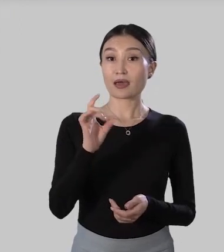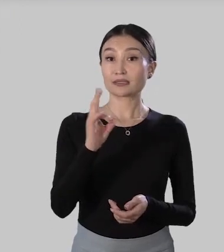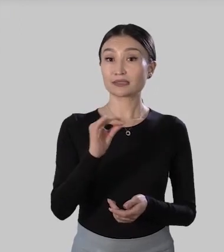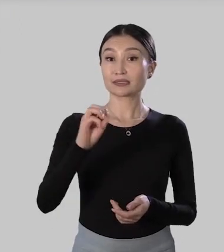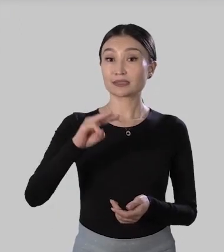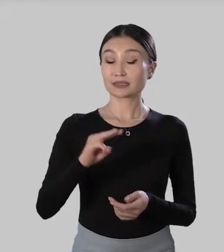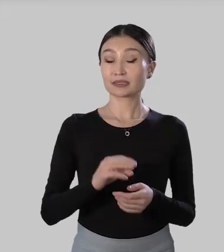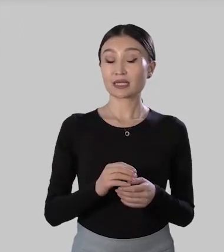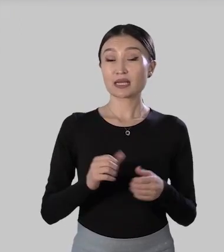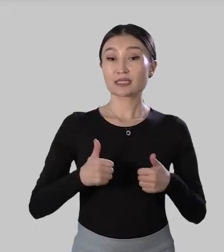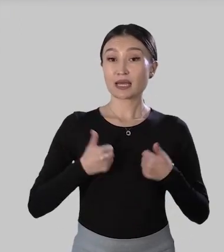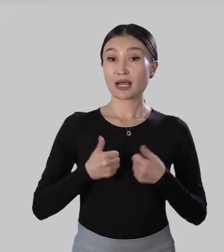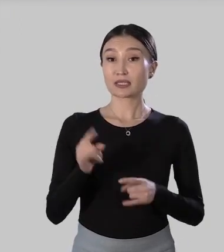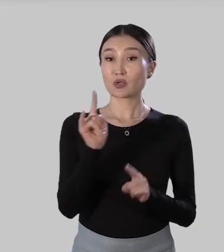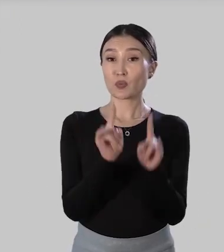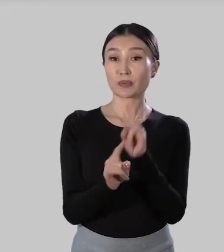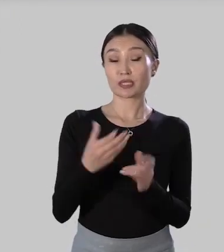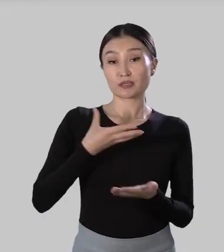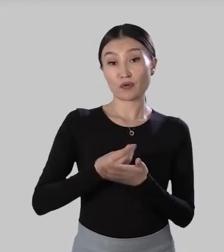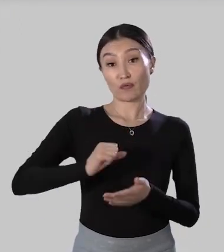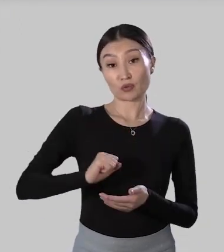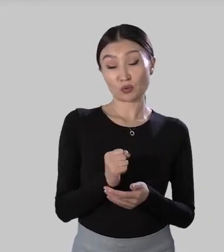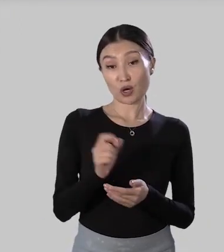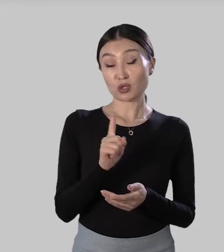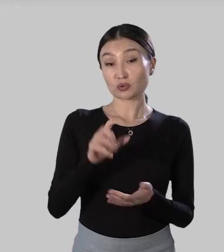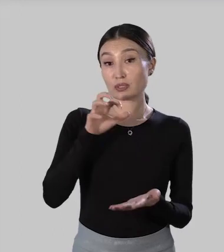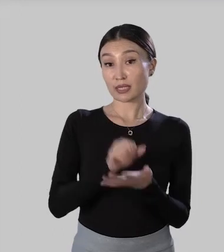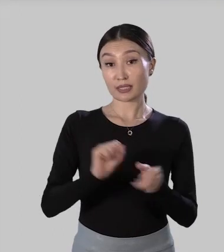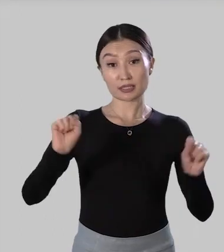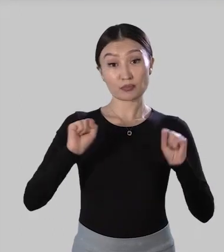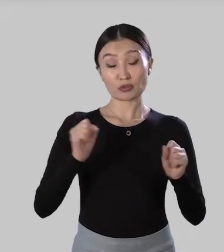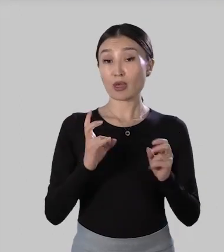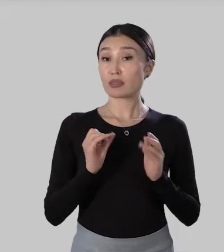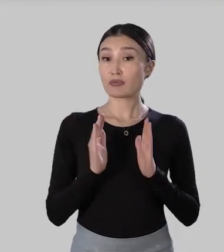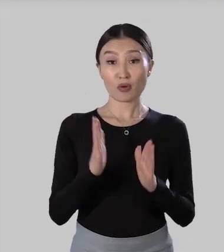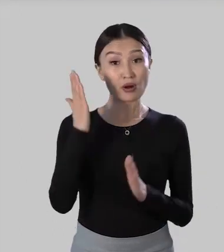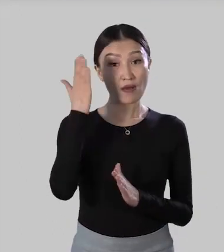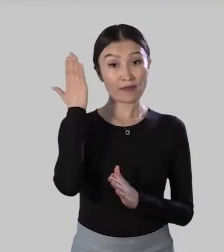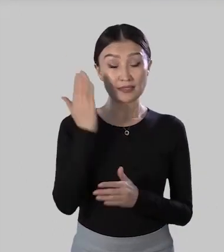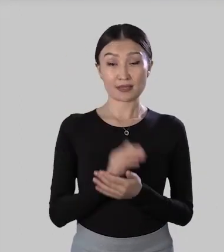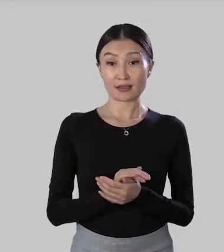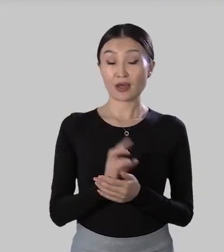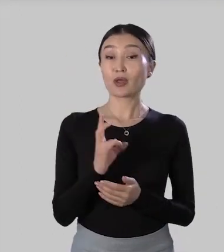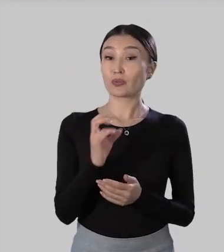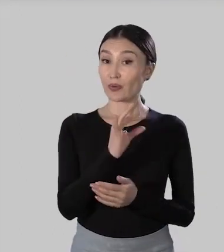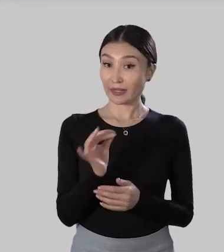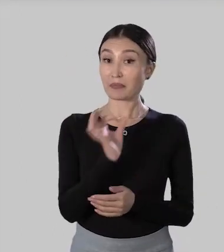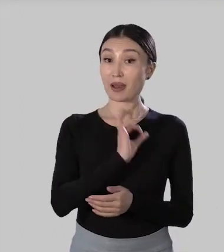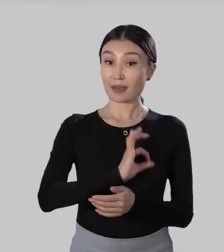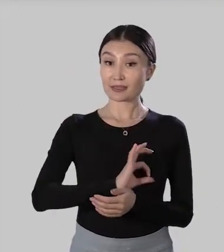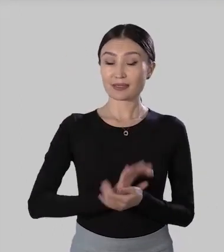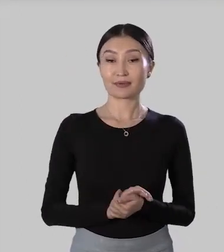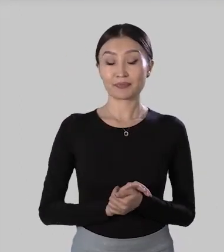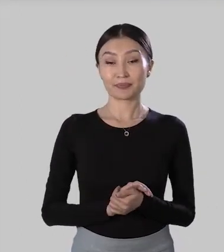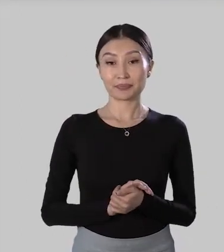Эрнис старается убедить своего друга, что занятие спортом – это не только очень весело и увлекательно, но и